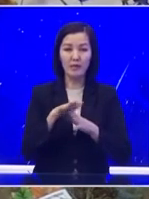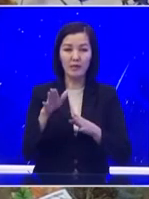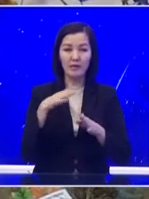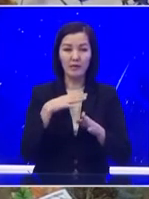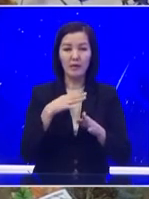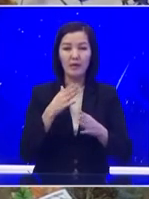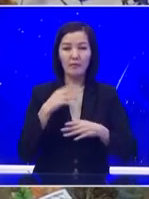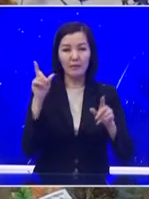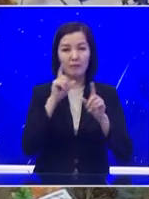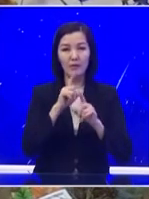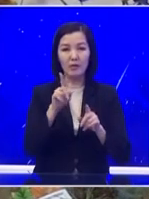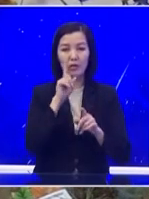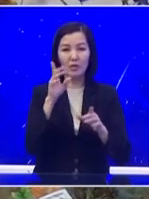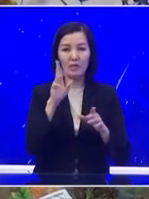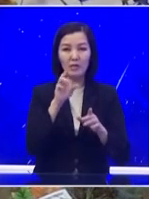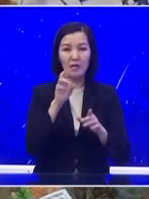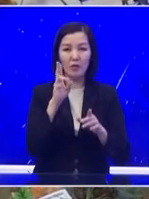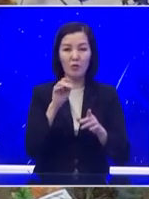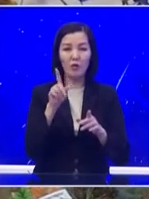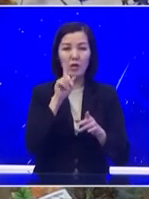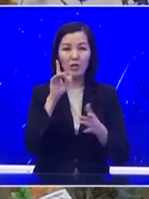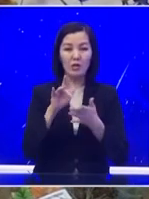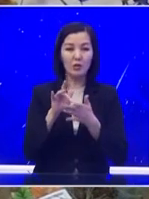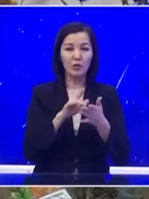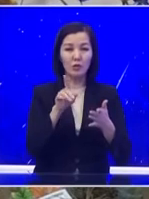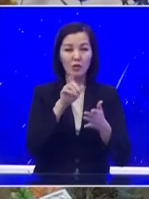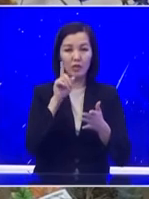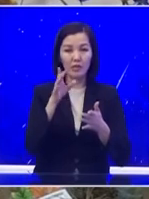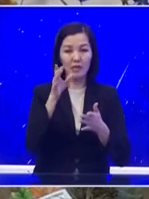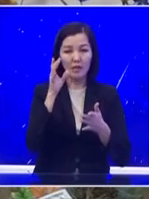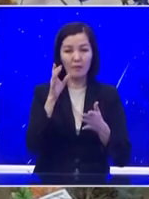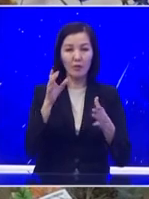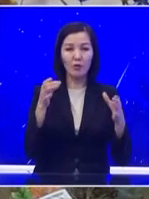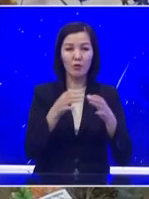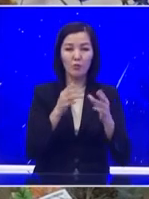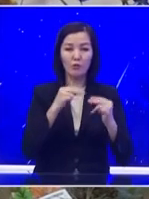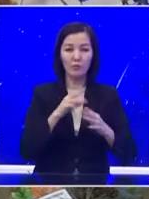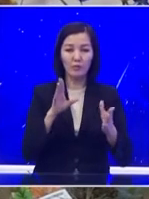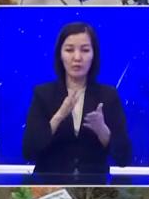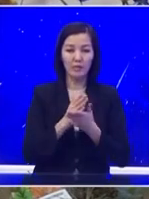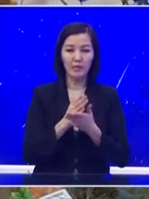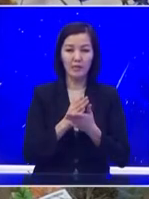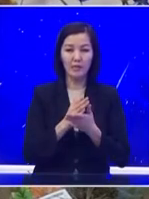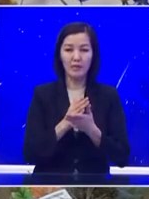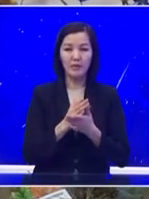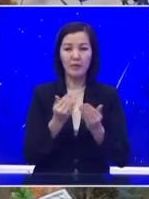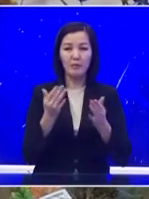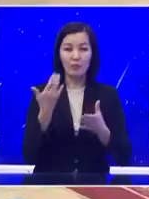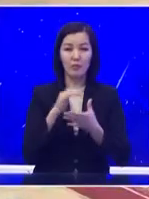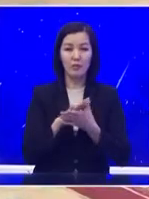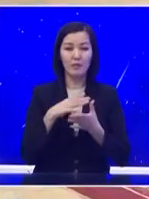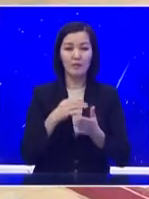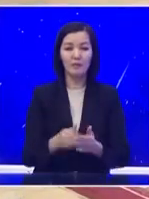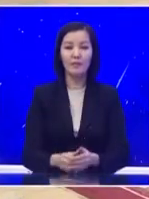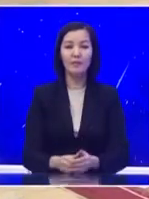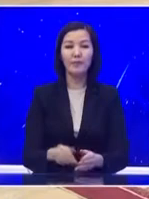біздің мектебімізде жас экологтар, жас натуралистер, жас ғалымдар клубы жұмыс жасайды. Сол жұмыстар мен оқушылар бүгін